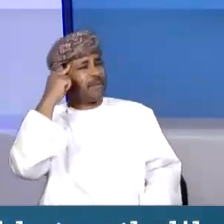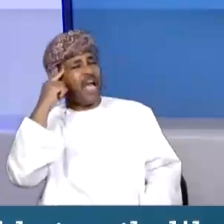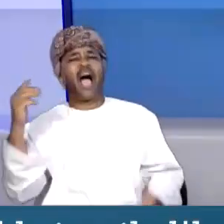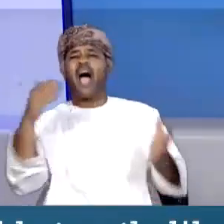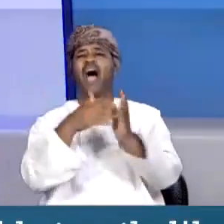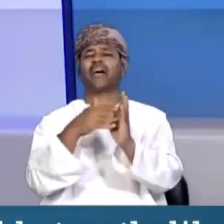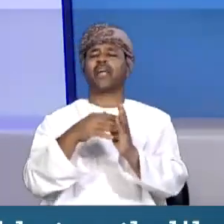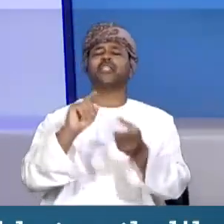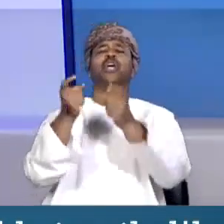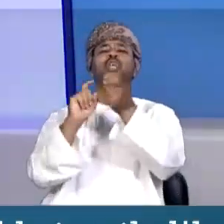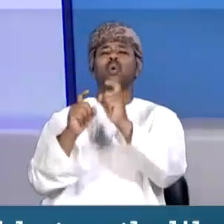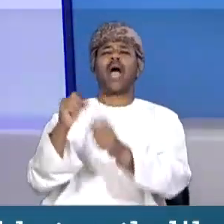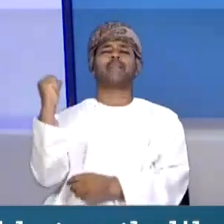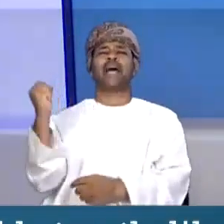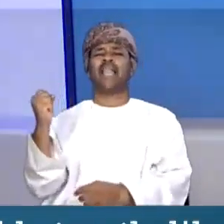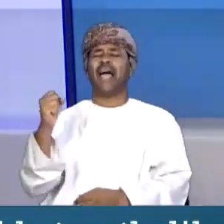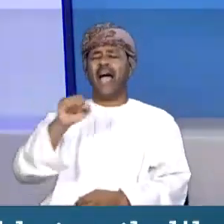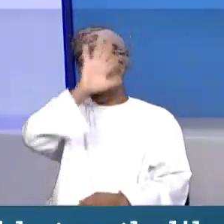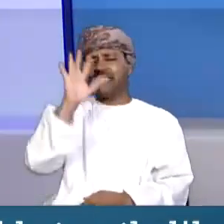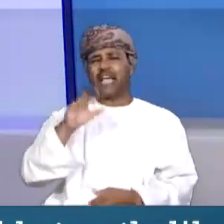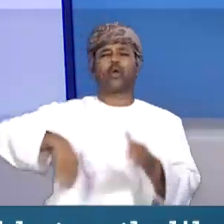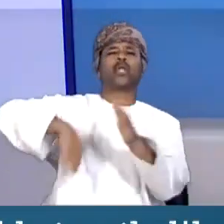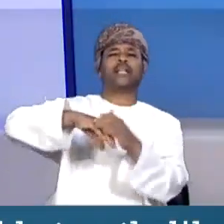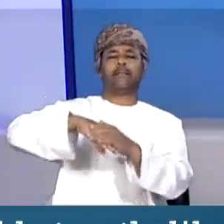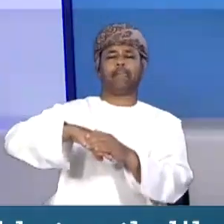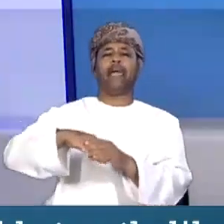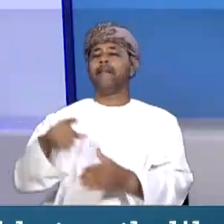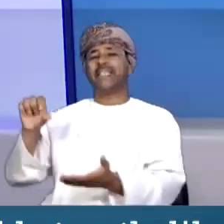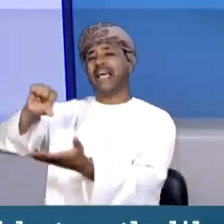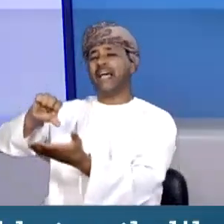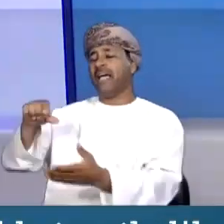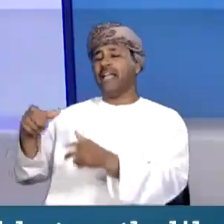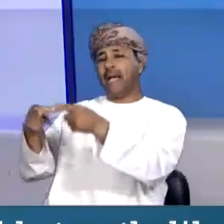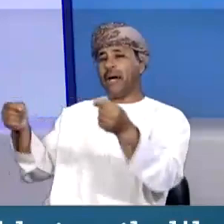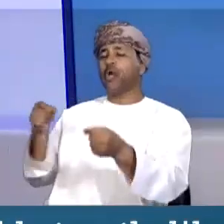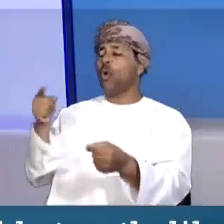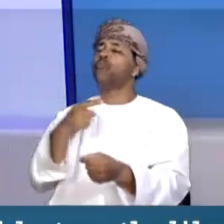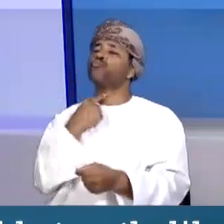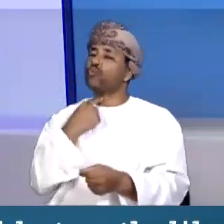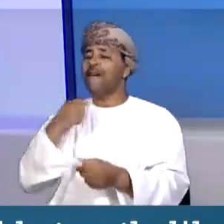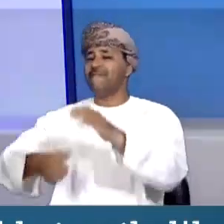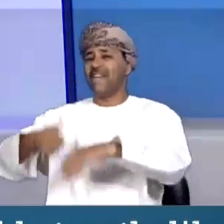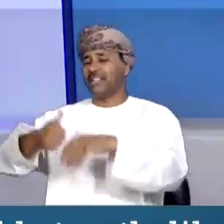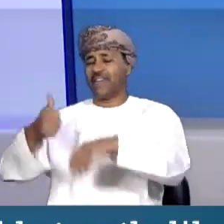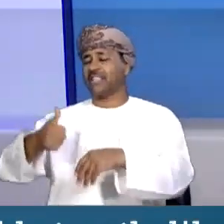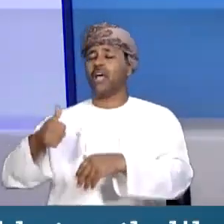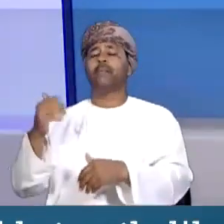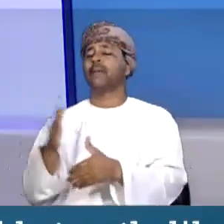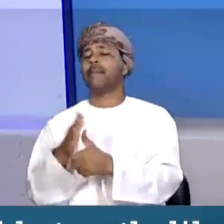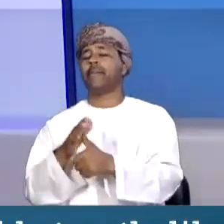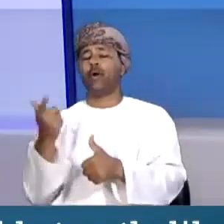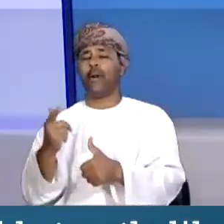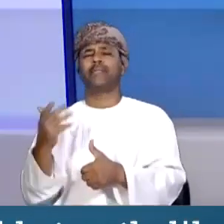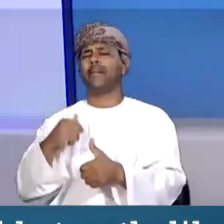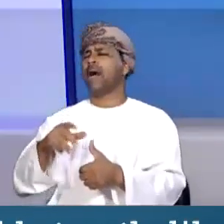نهائي دوري أبطال آسيا لكرة القدم. ويأمل كاشيما في مواصلة تفوق فرق شرق آسيا، إذ لم